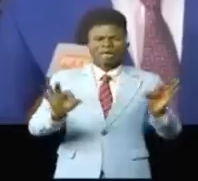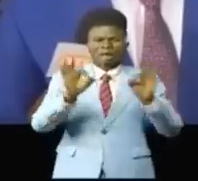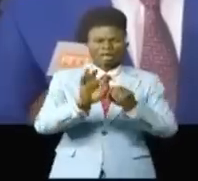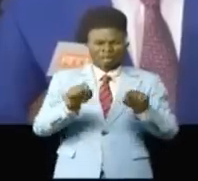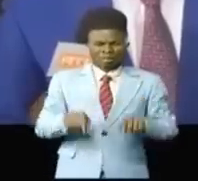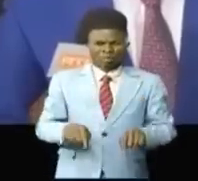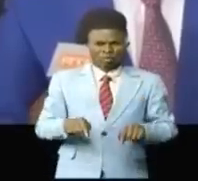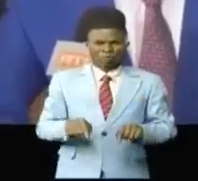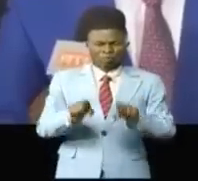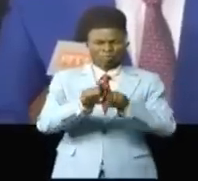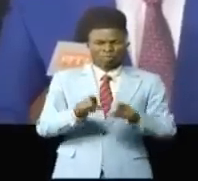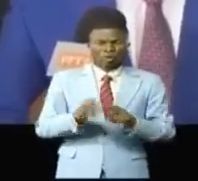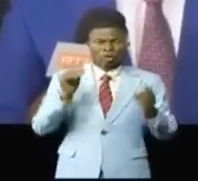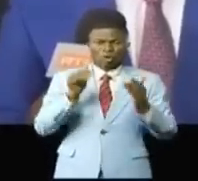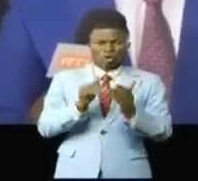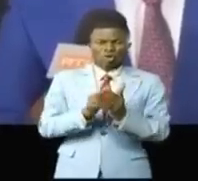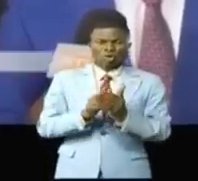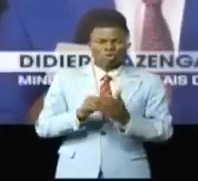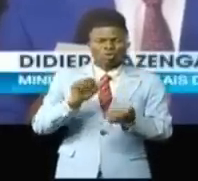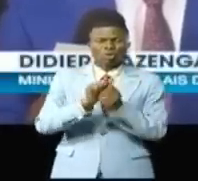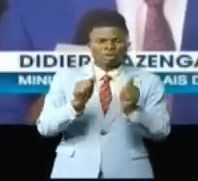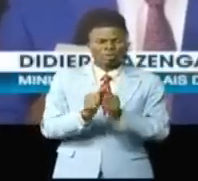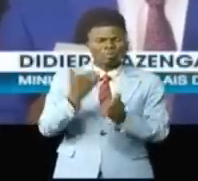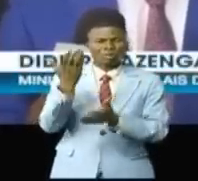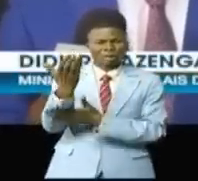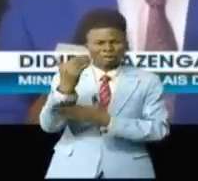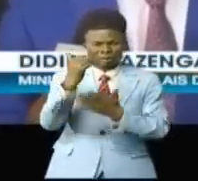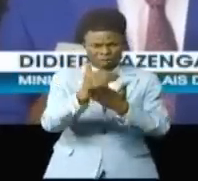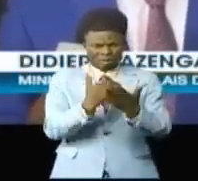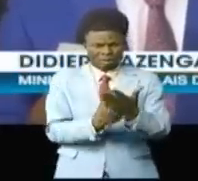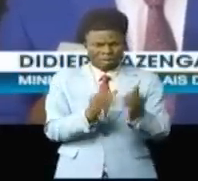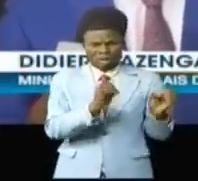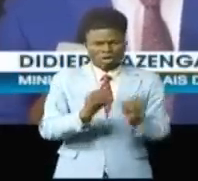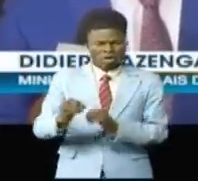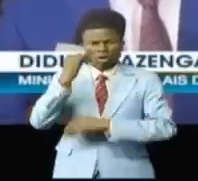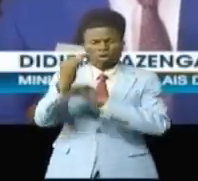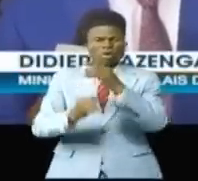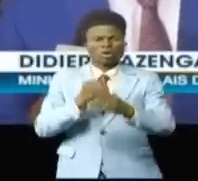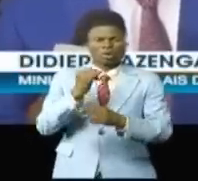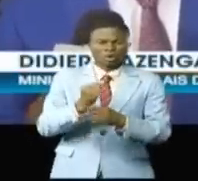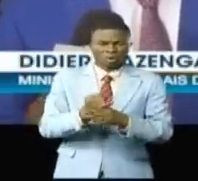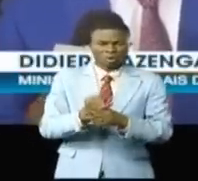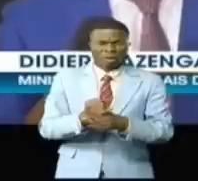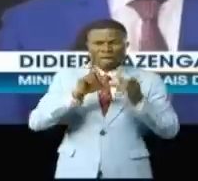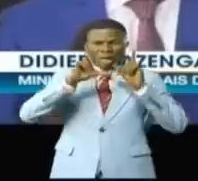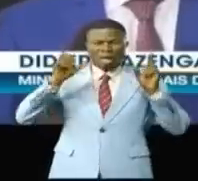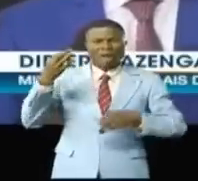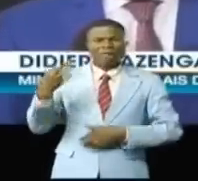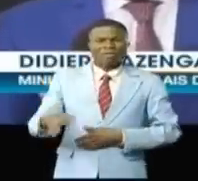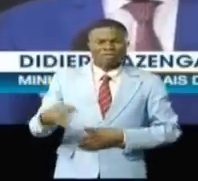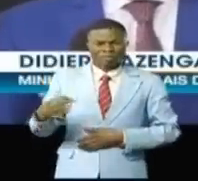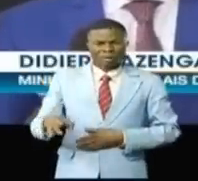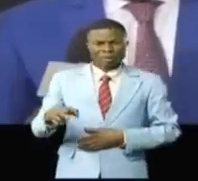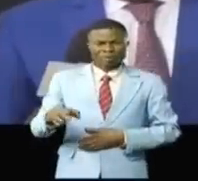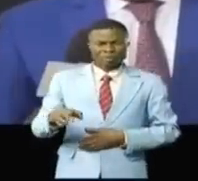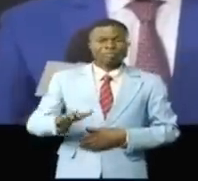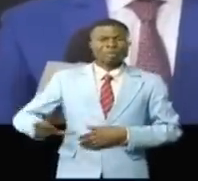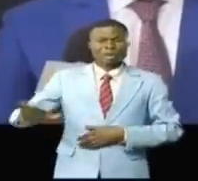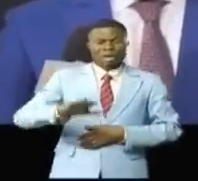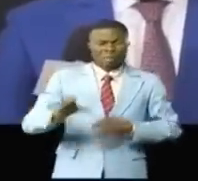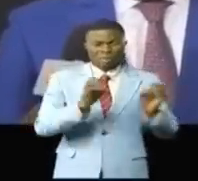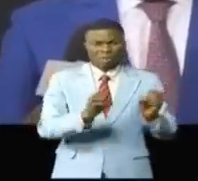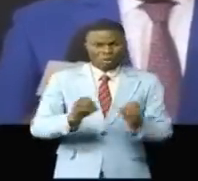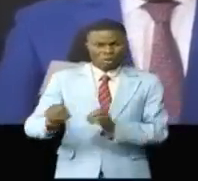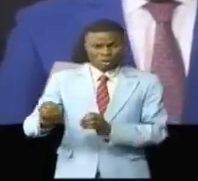aussi au regard des recommandations de l'Organisation internationale de la francophonie, que les pays qui